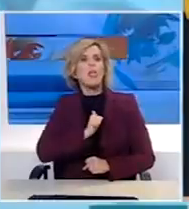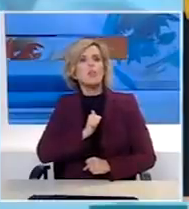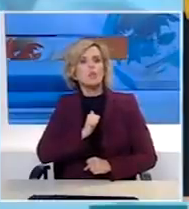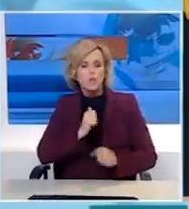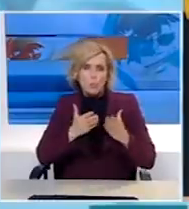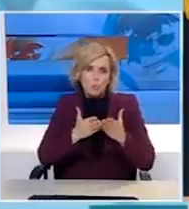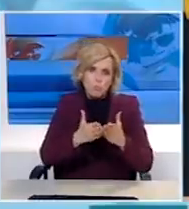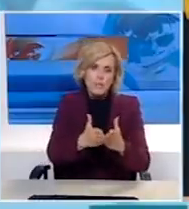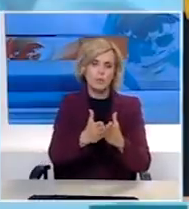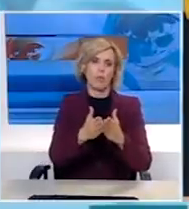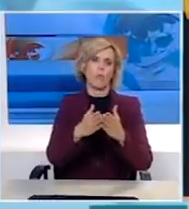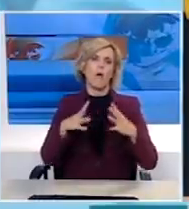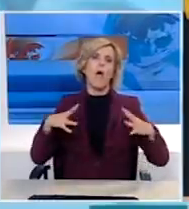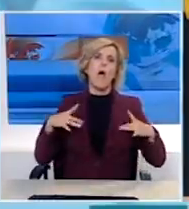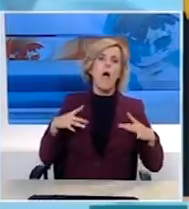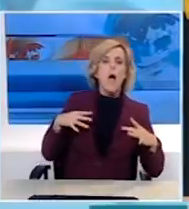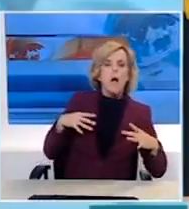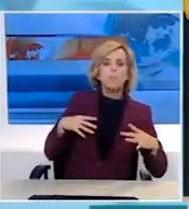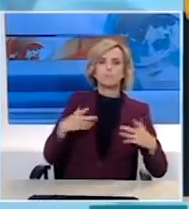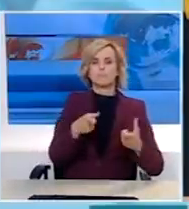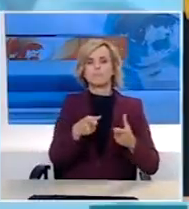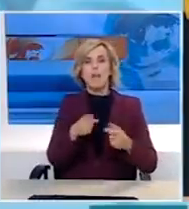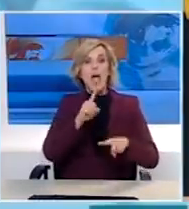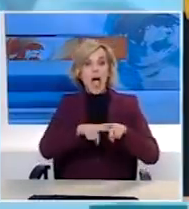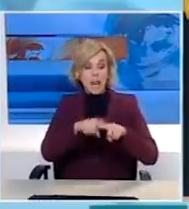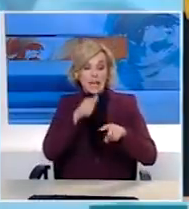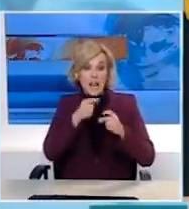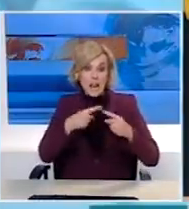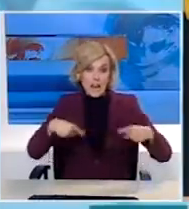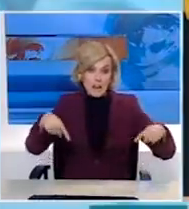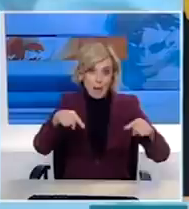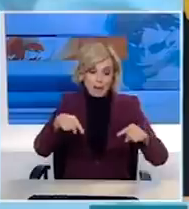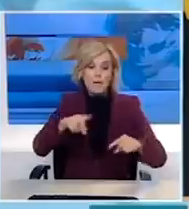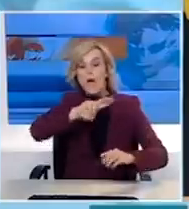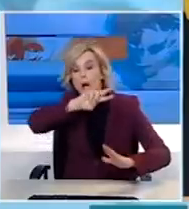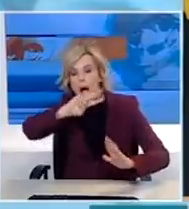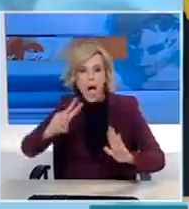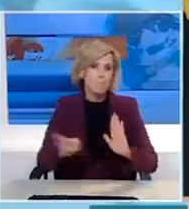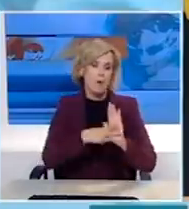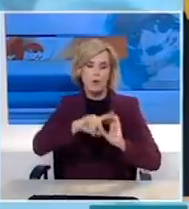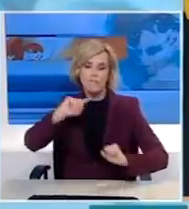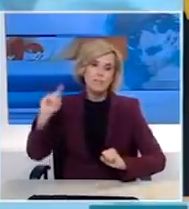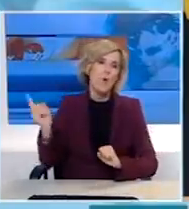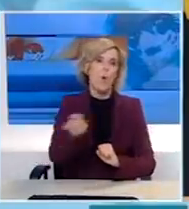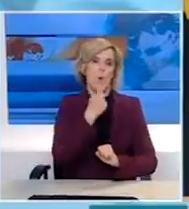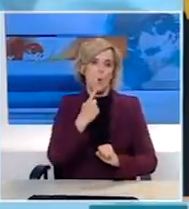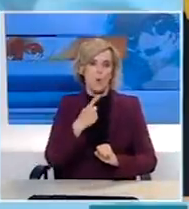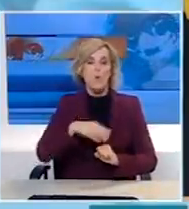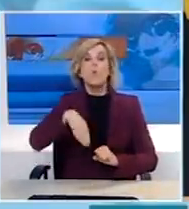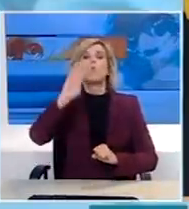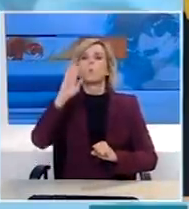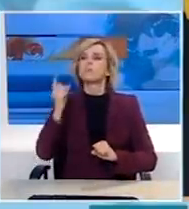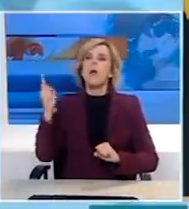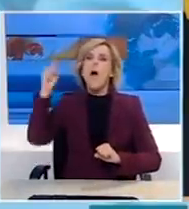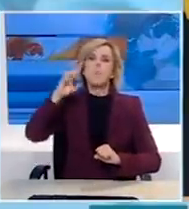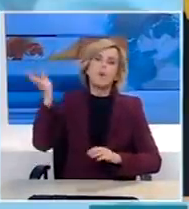σκαφών θαλασσίας αναψυχής σε ελληνικά λιμάνια προερχομένων από οποιονδήποτε γεωγραφικό προορισμό, καθώς και τις με οποιονδήποτε